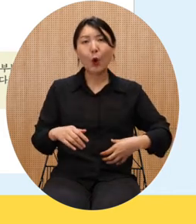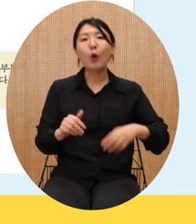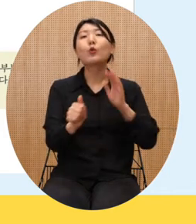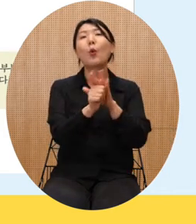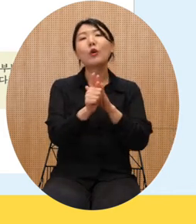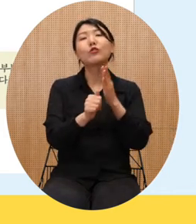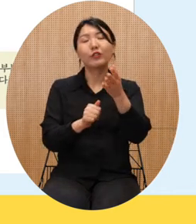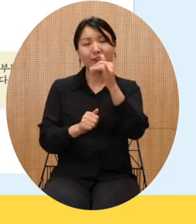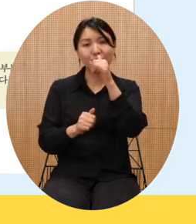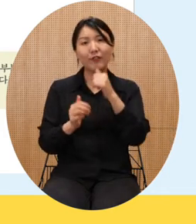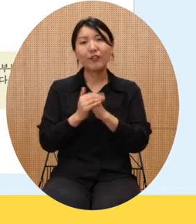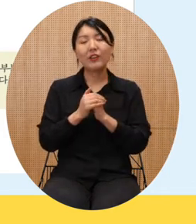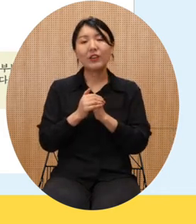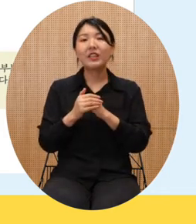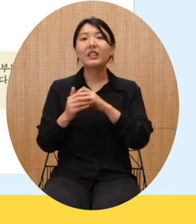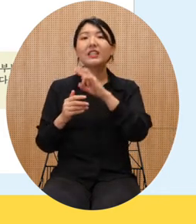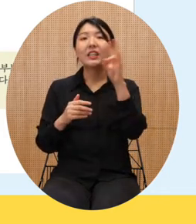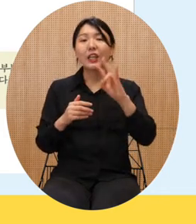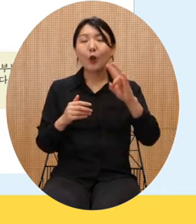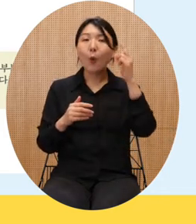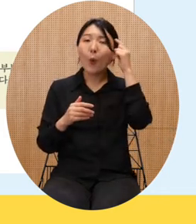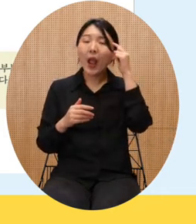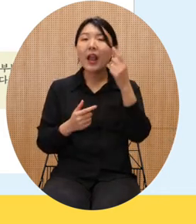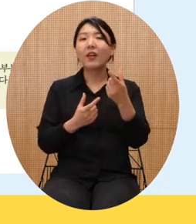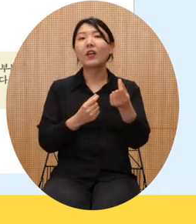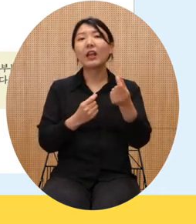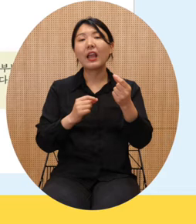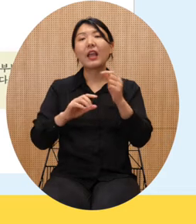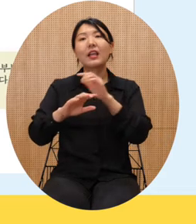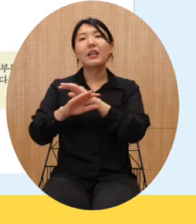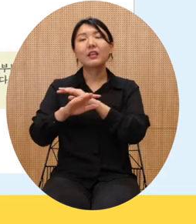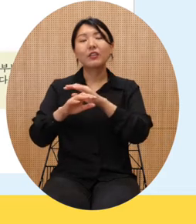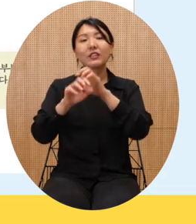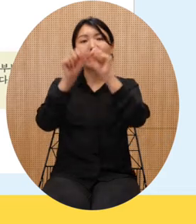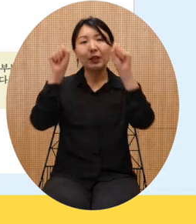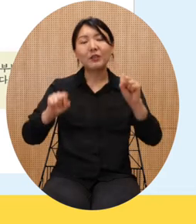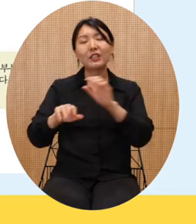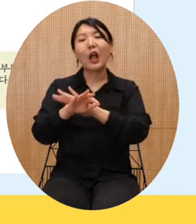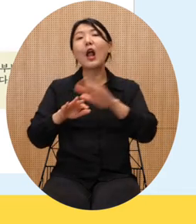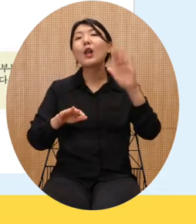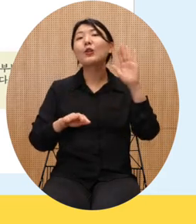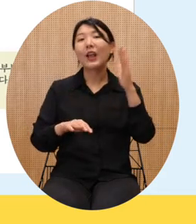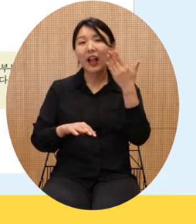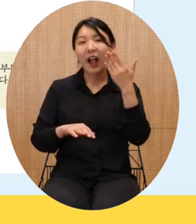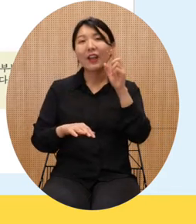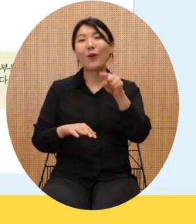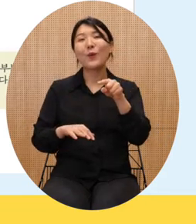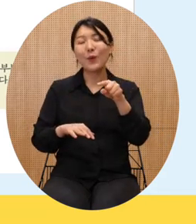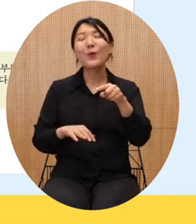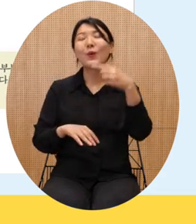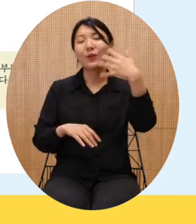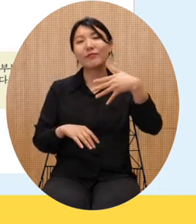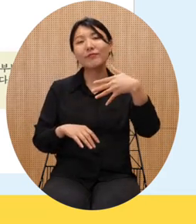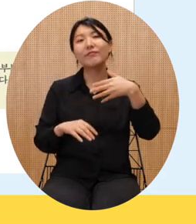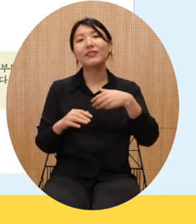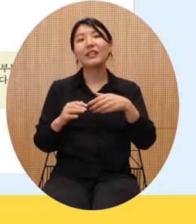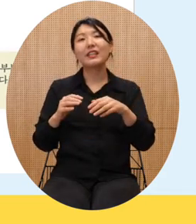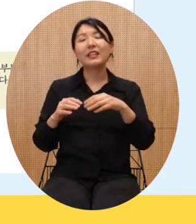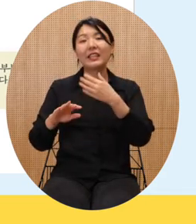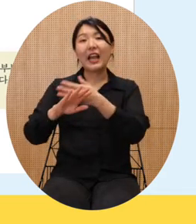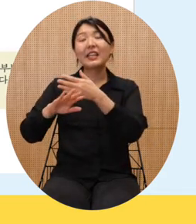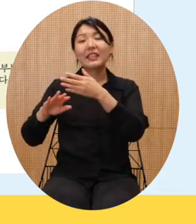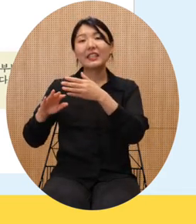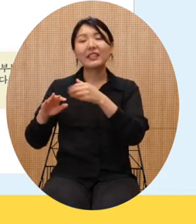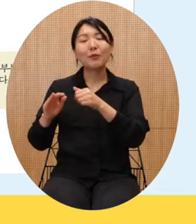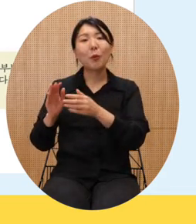또 저는 사실은 연구 대상이라고 생각합니다. 시흥에서 왜 이렇게 잘 작동되고 있을까? 이런 주거복지 전달 체계가